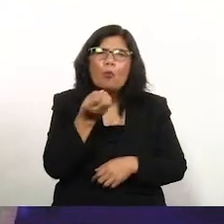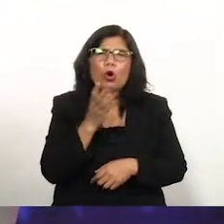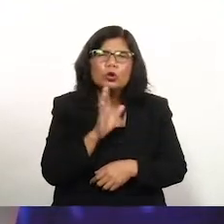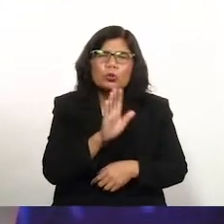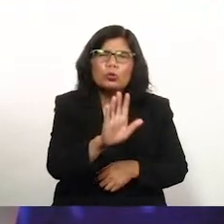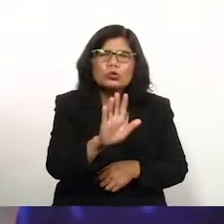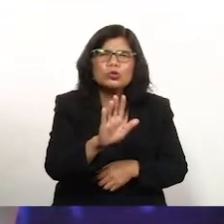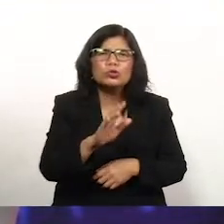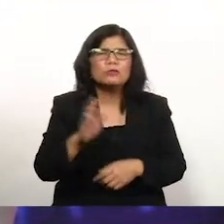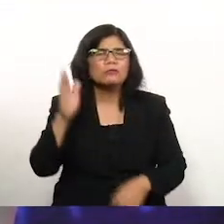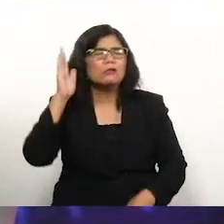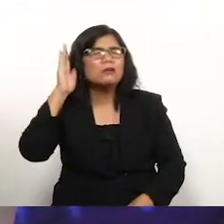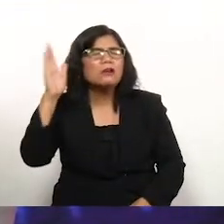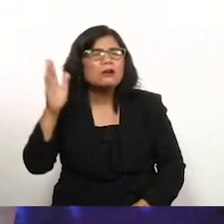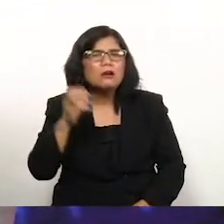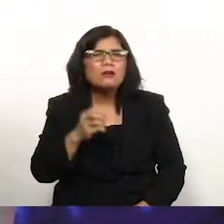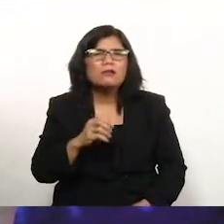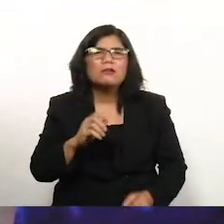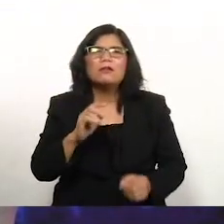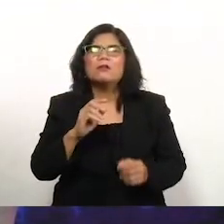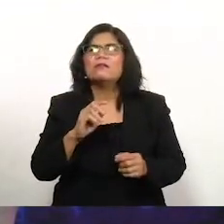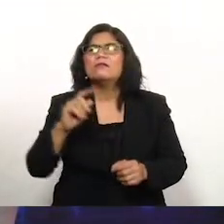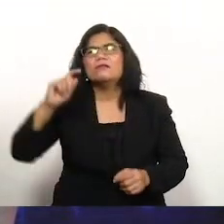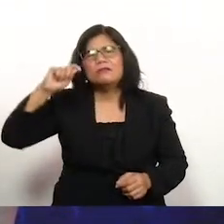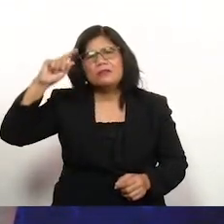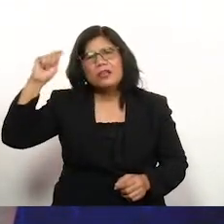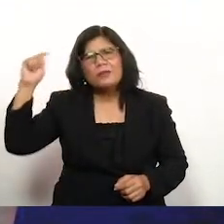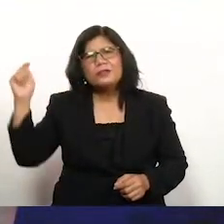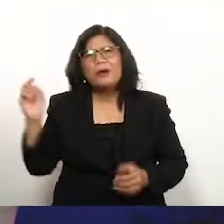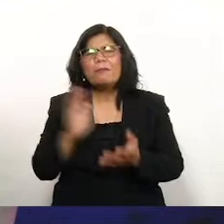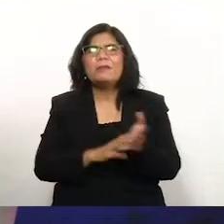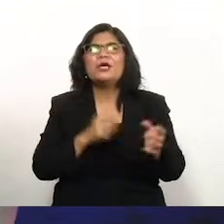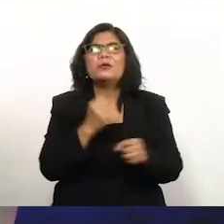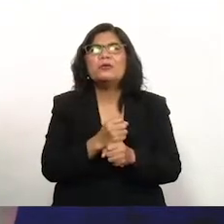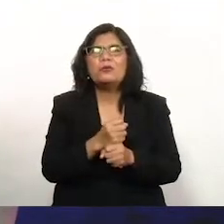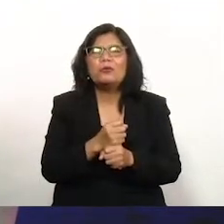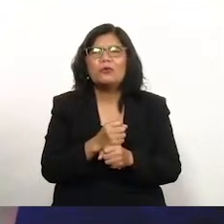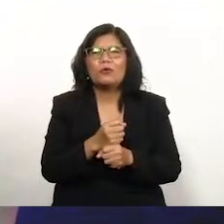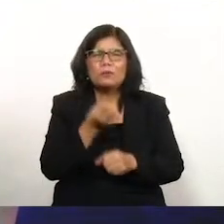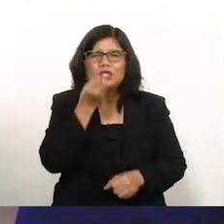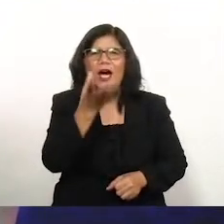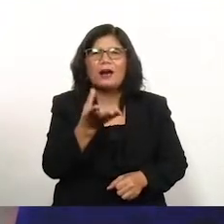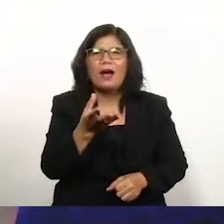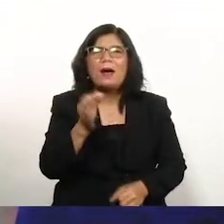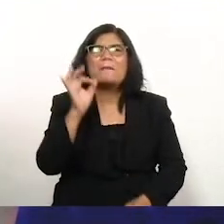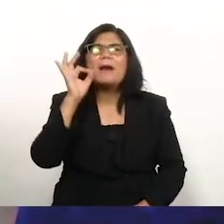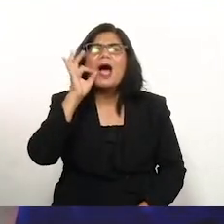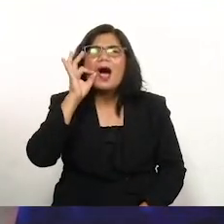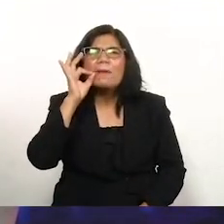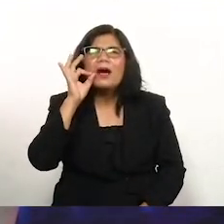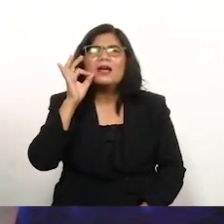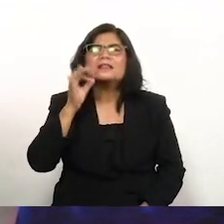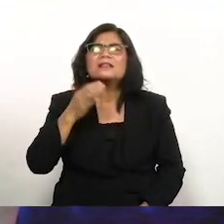Hai mukjizat Capek dengar saya hampir tiap minggu berkata stop bibit Hai pop Sorry Say juga